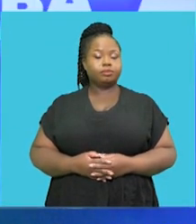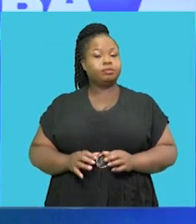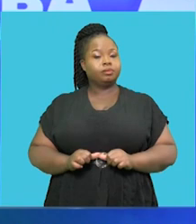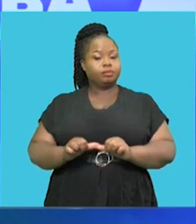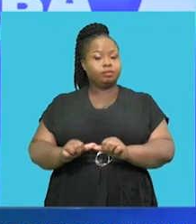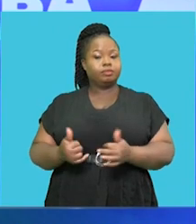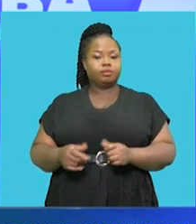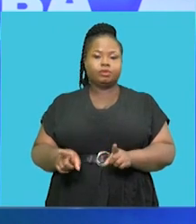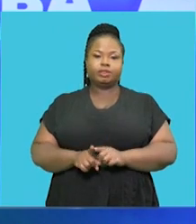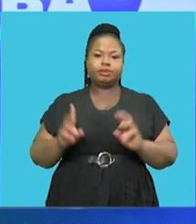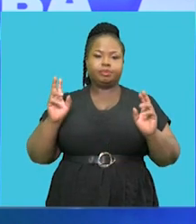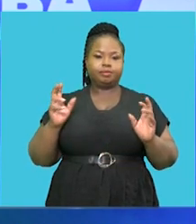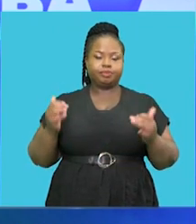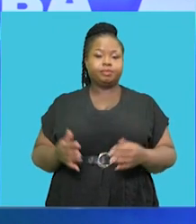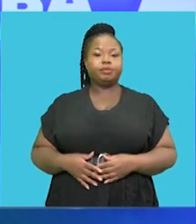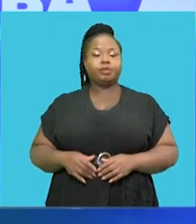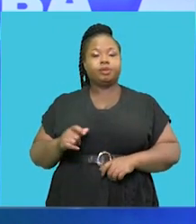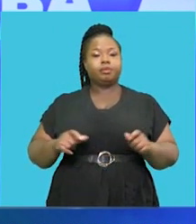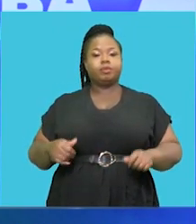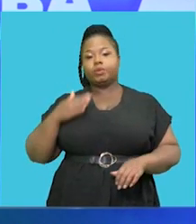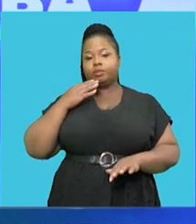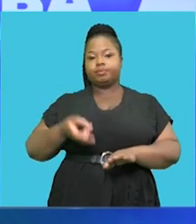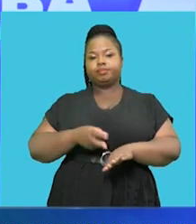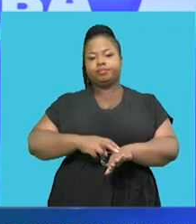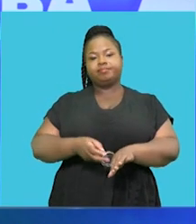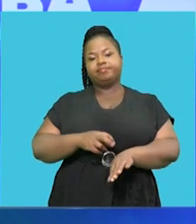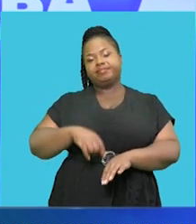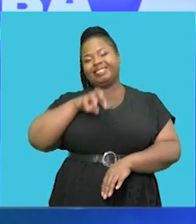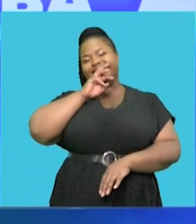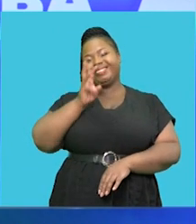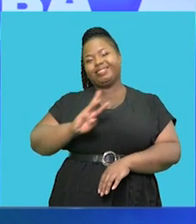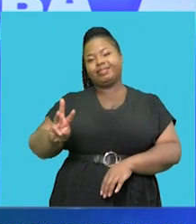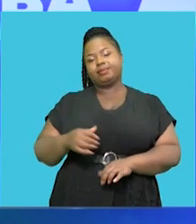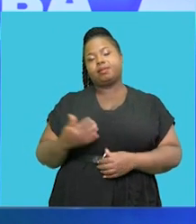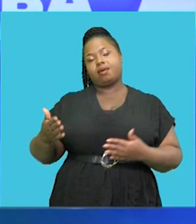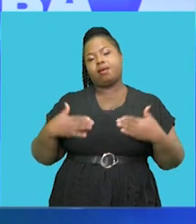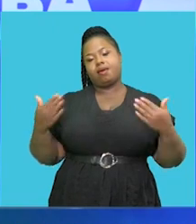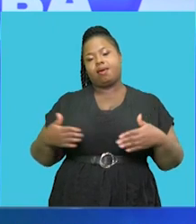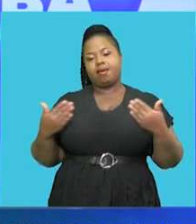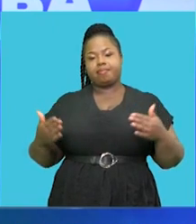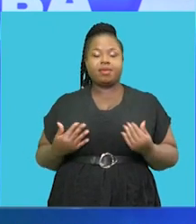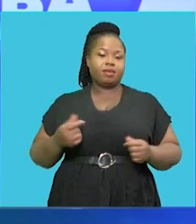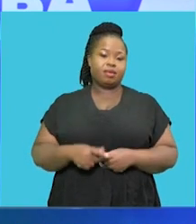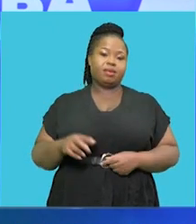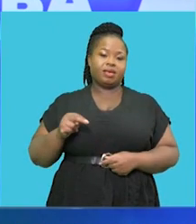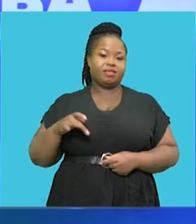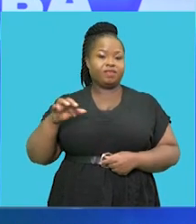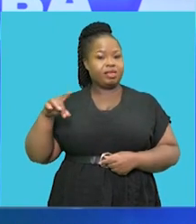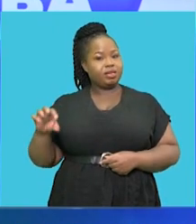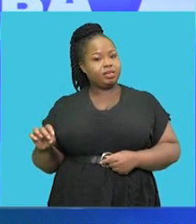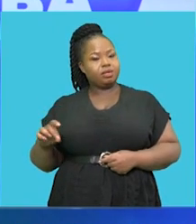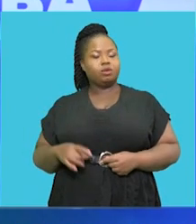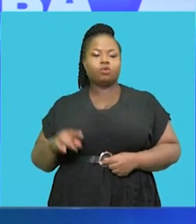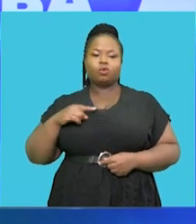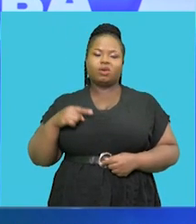Masiqhubekeke nalolu daba mbukeli, abagibeli bezitimela bathi ngcinci kamjoli ngokuvulwa kabusha komzila wezitimela waseNansfield lapho-ke